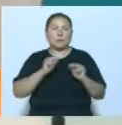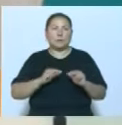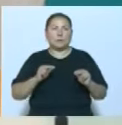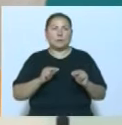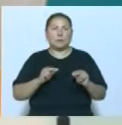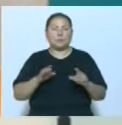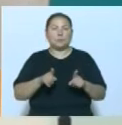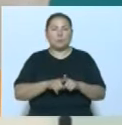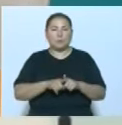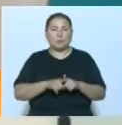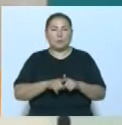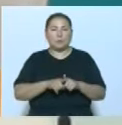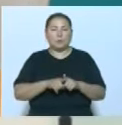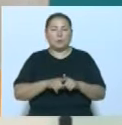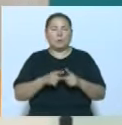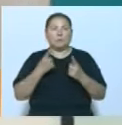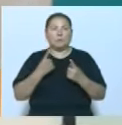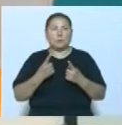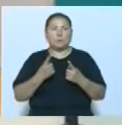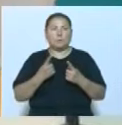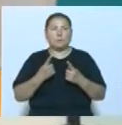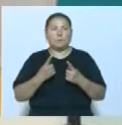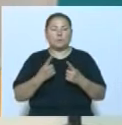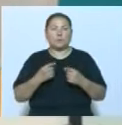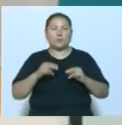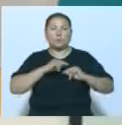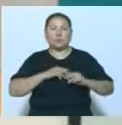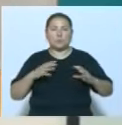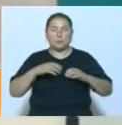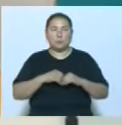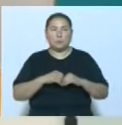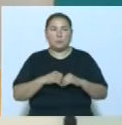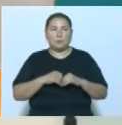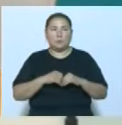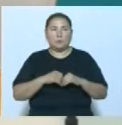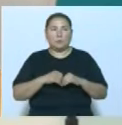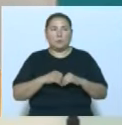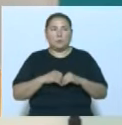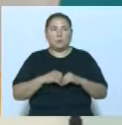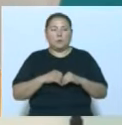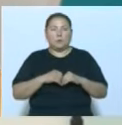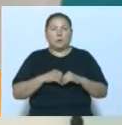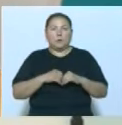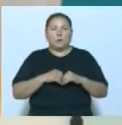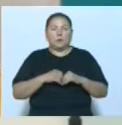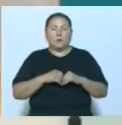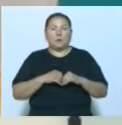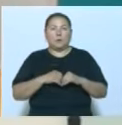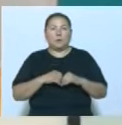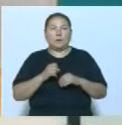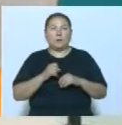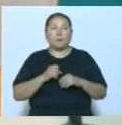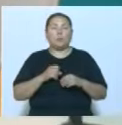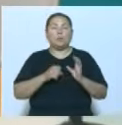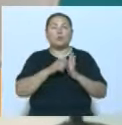ұстаздың осы үштіктің бірге жұмыс жасауының арқасында мынау бүгінгі алтын белгіге